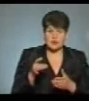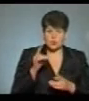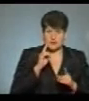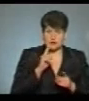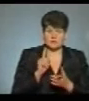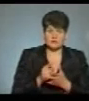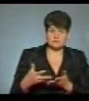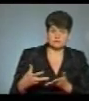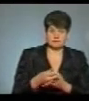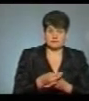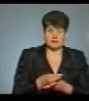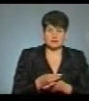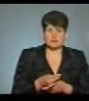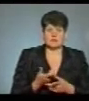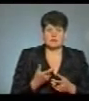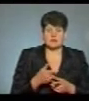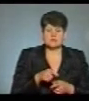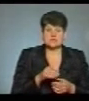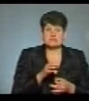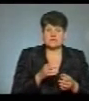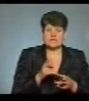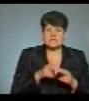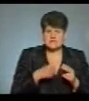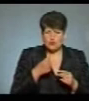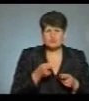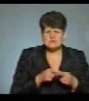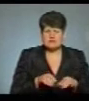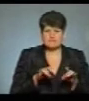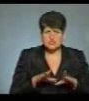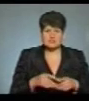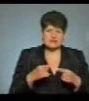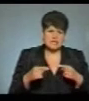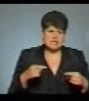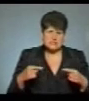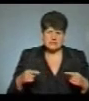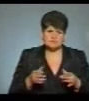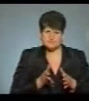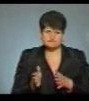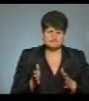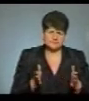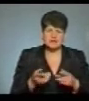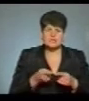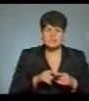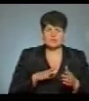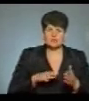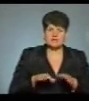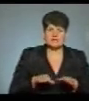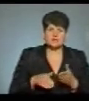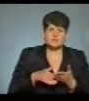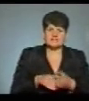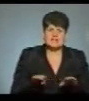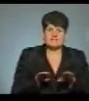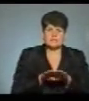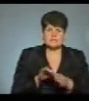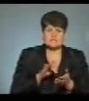мусить фінансувати той залишок. В кінці року це вирішувалося ще, наприклад, за рік часу іншим способом. Це була субвенція вирівнювання центрального